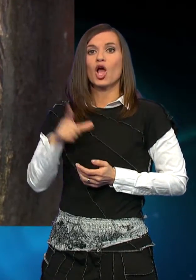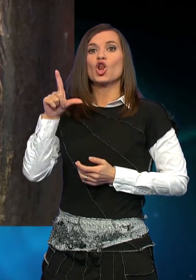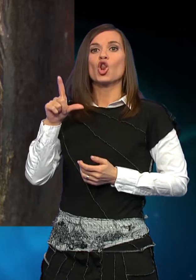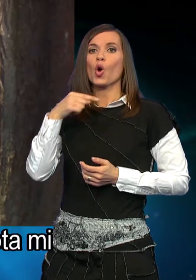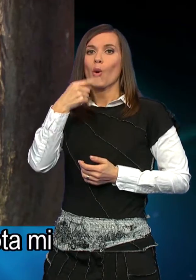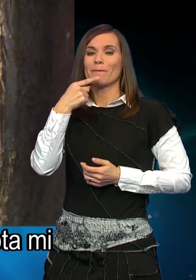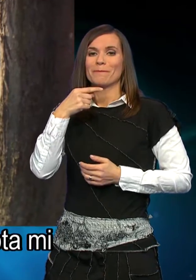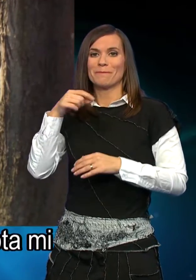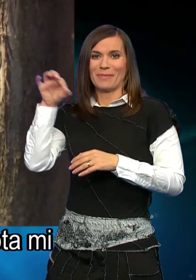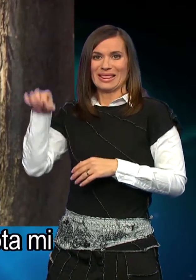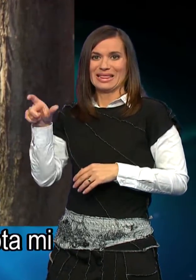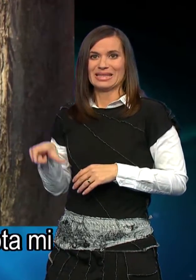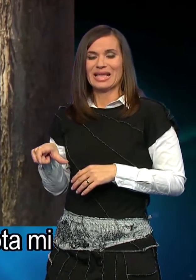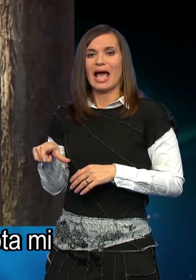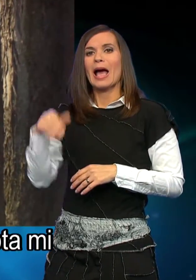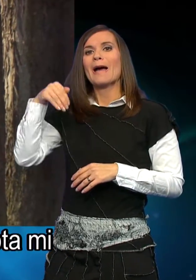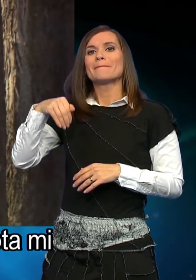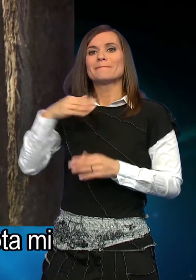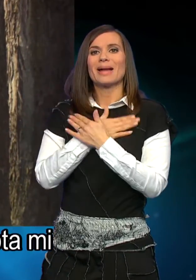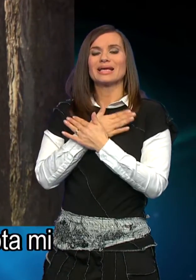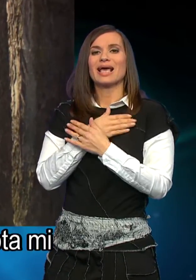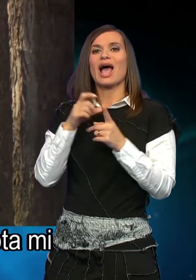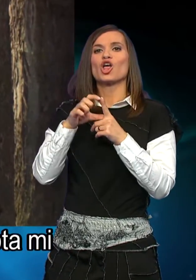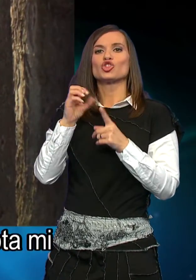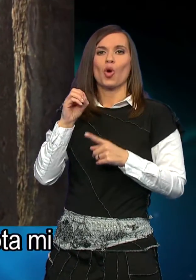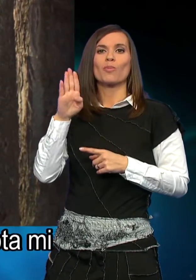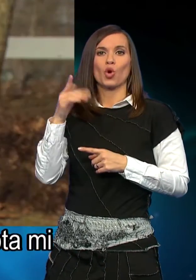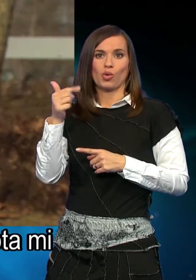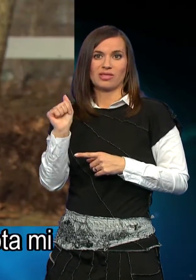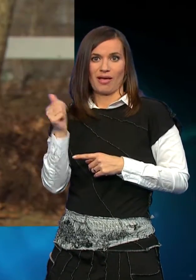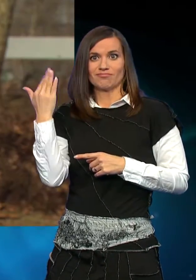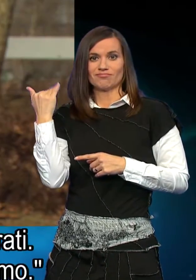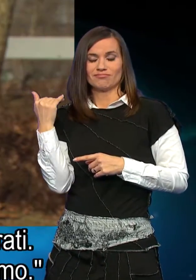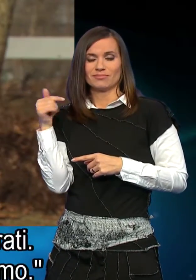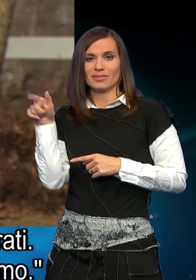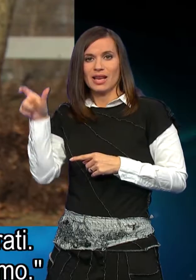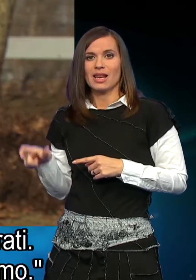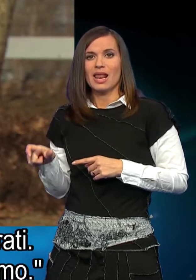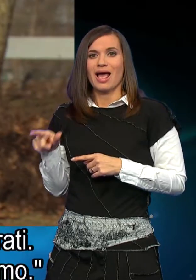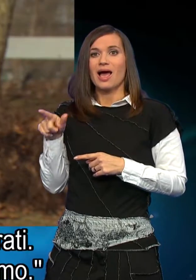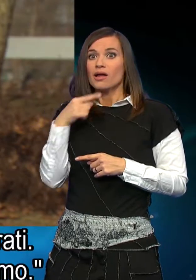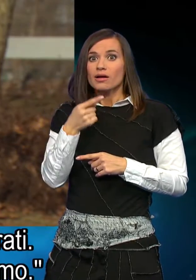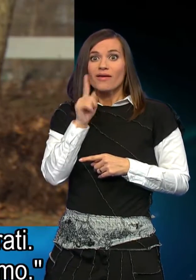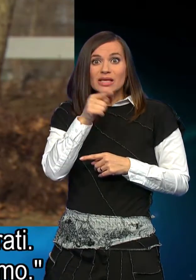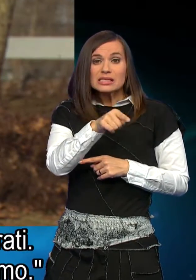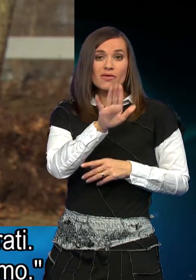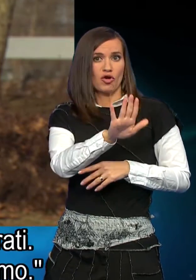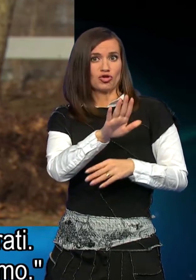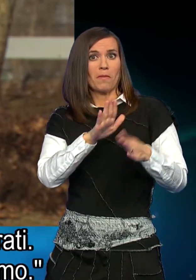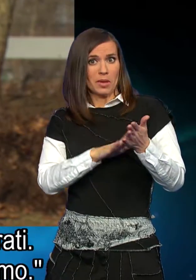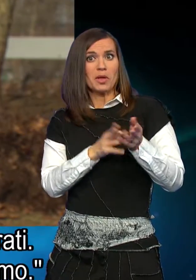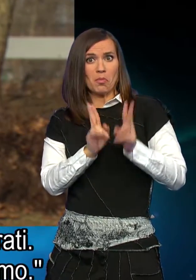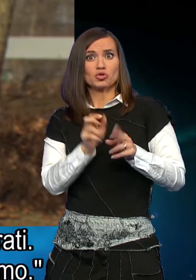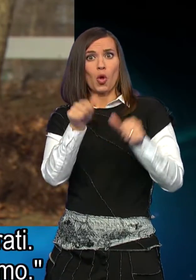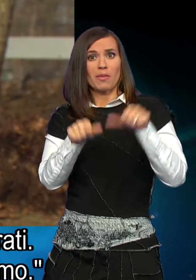Logopedinja, Marija Dobrota je bila takrat, mi je rekla, veste kaj, vaš primer je pa možno operirati, pri nas že 3 leta to